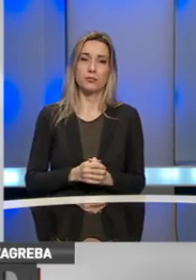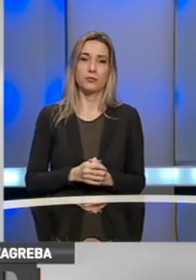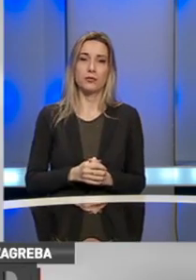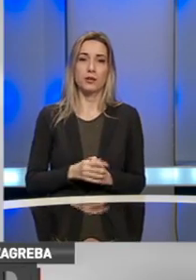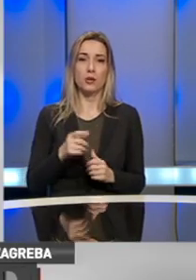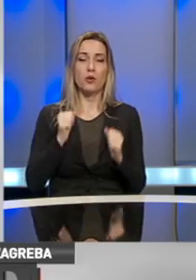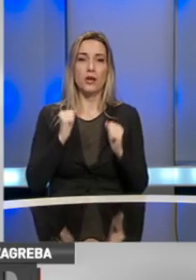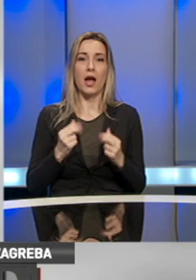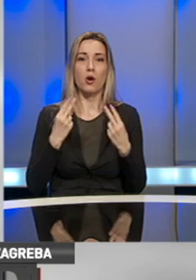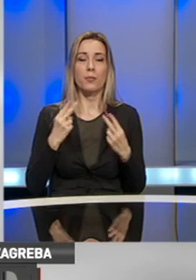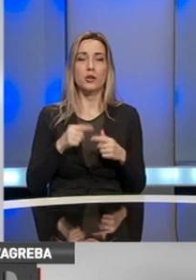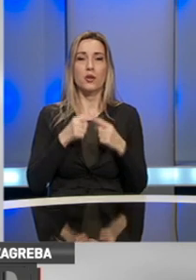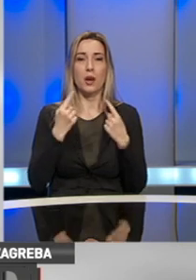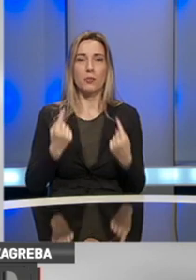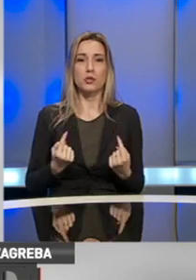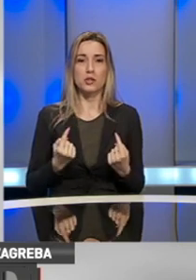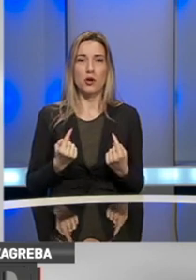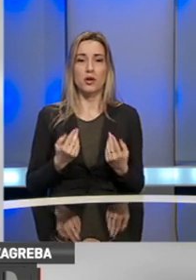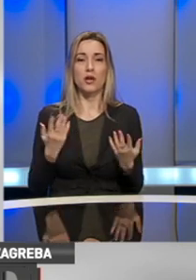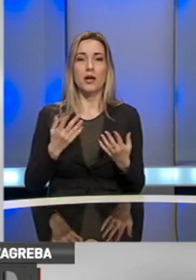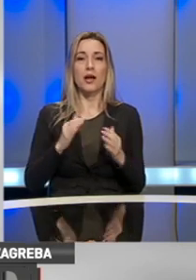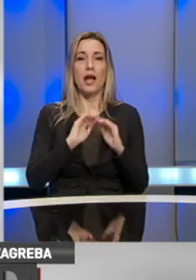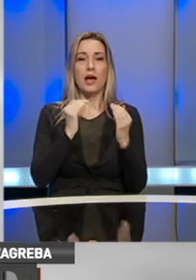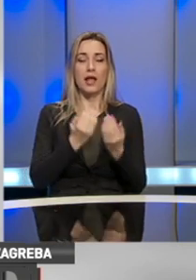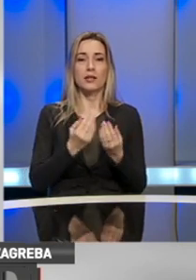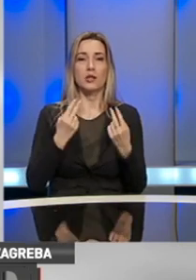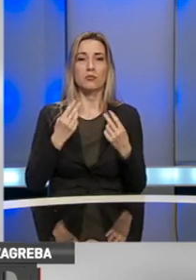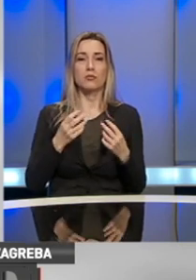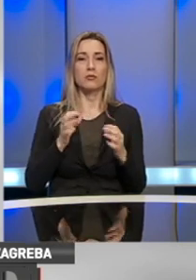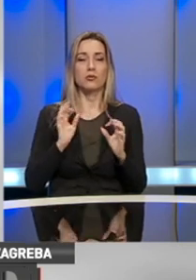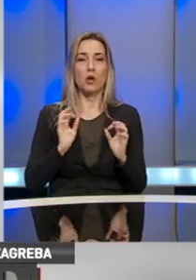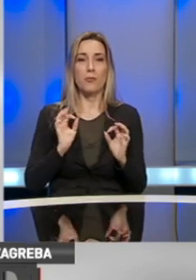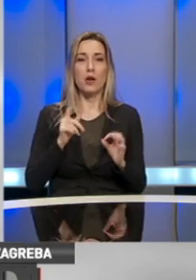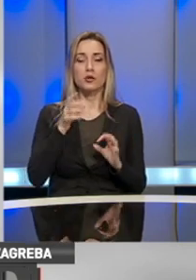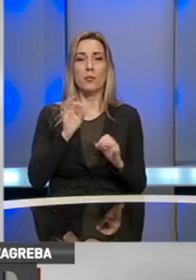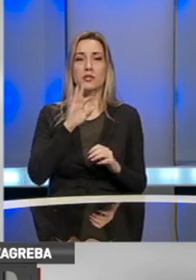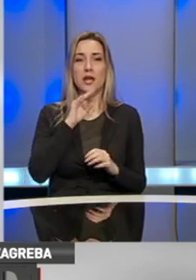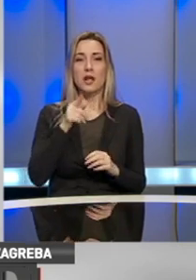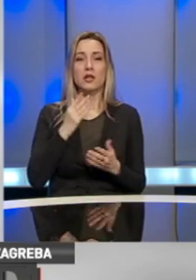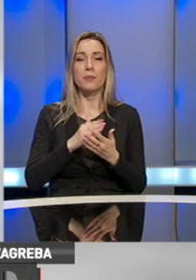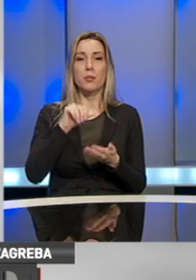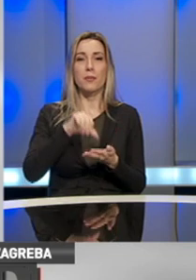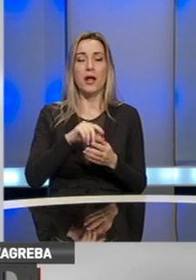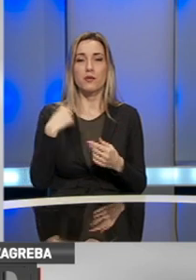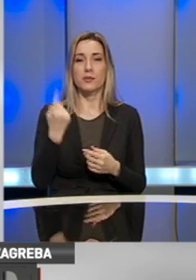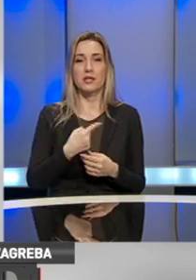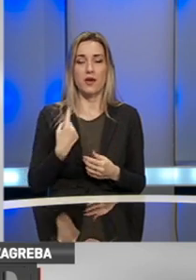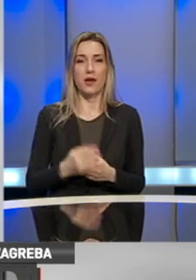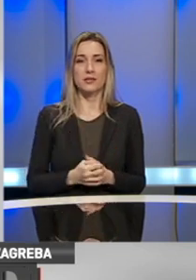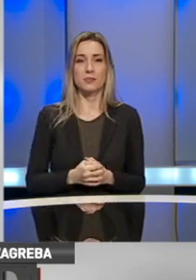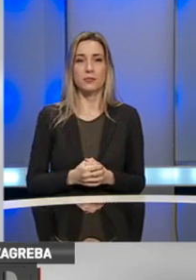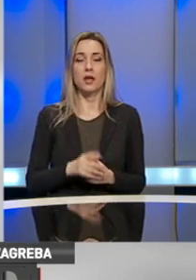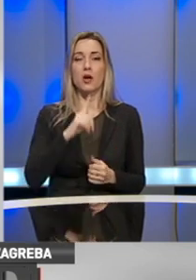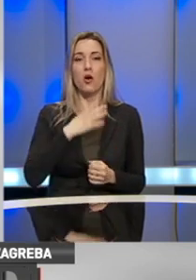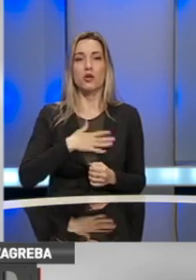bitno. Jako je bitno da postoji karantin normalnosti, to ste jako dobro rekli i to treba da bude platforma za sve nas